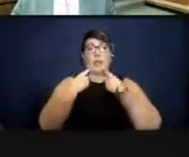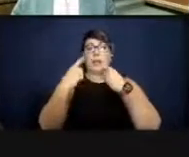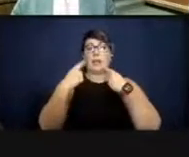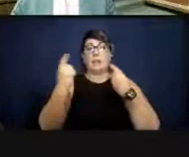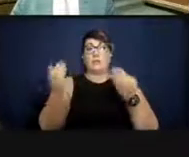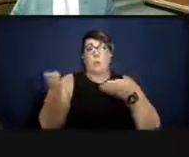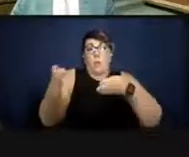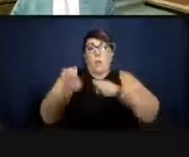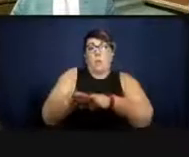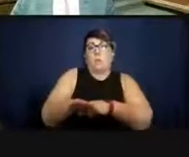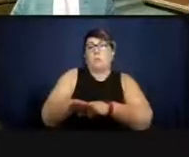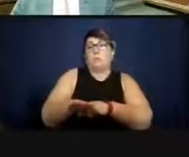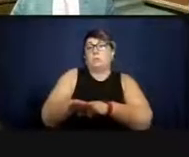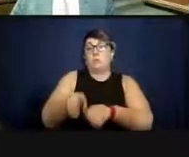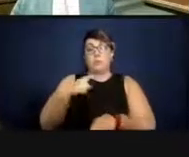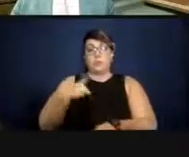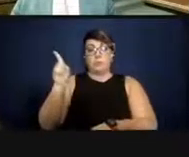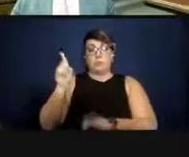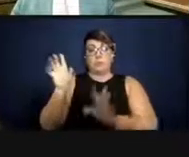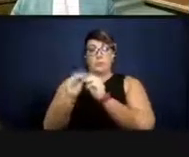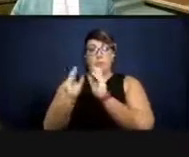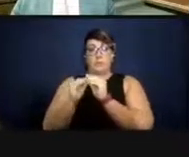ningependa